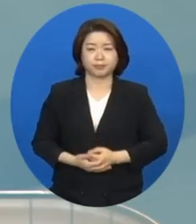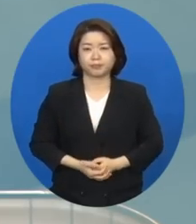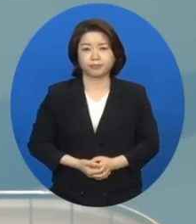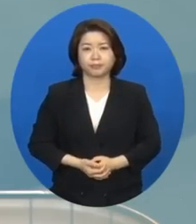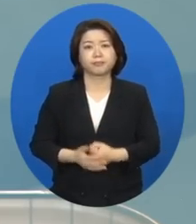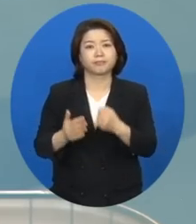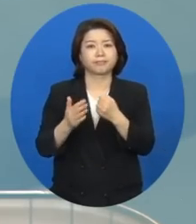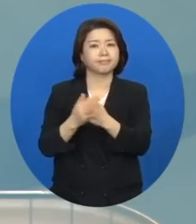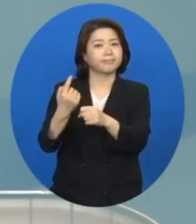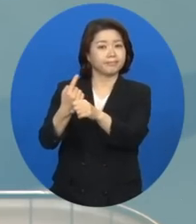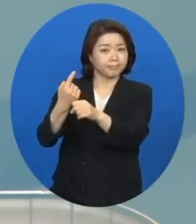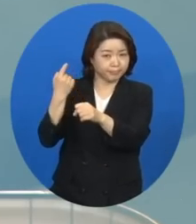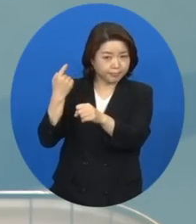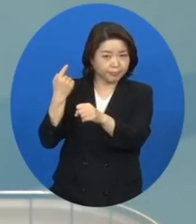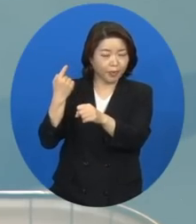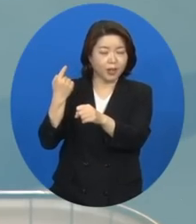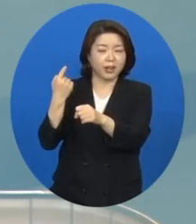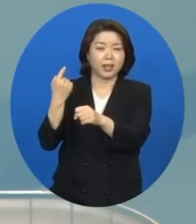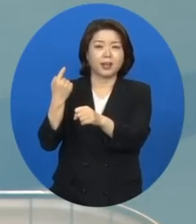그래서 작년